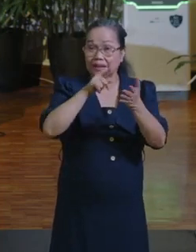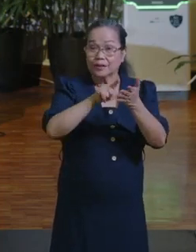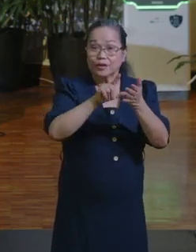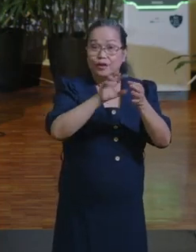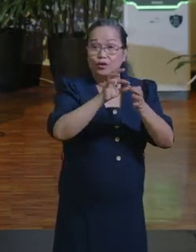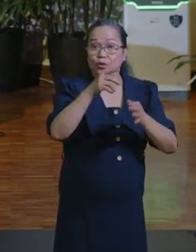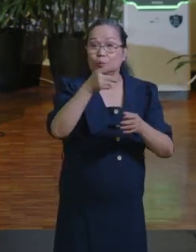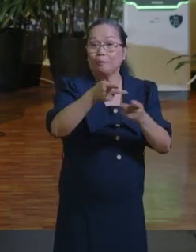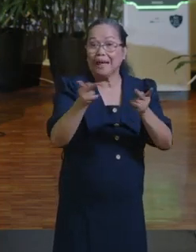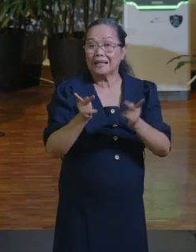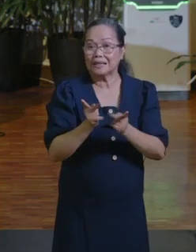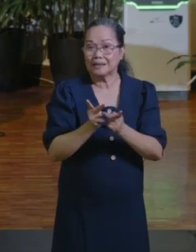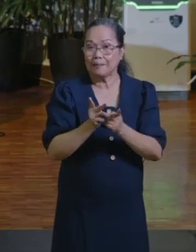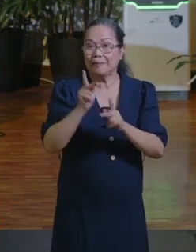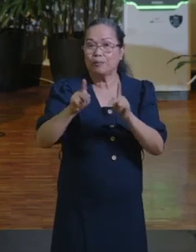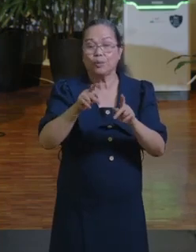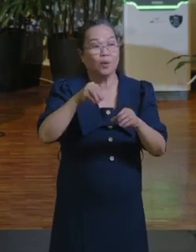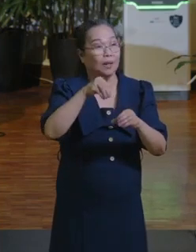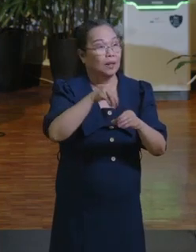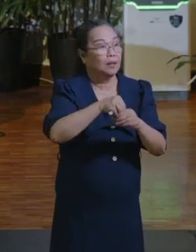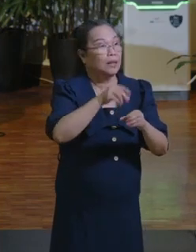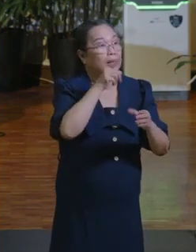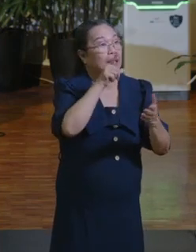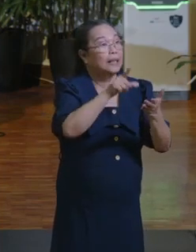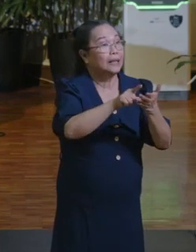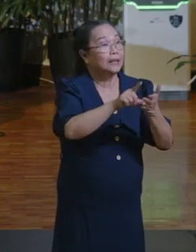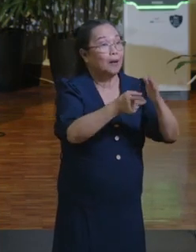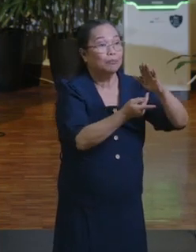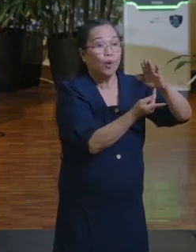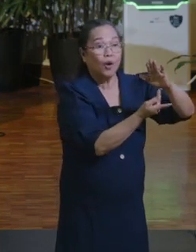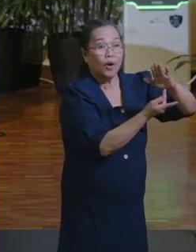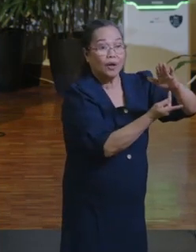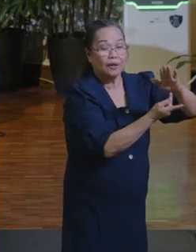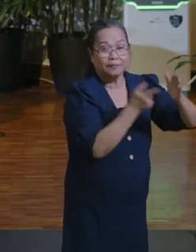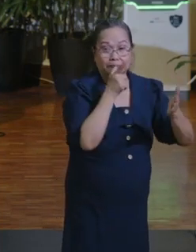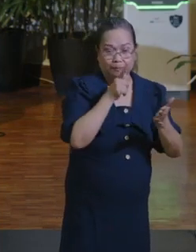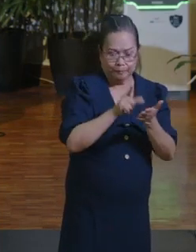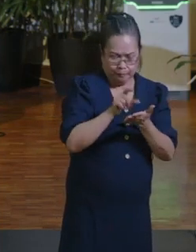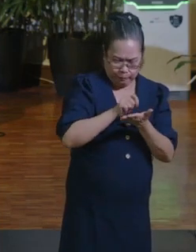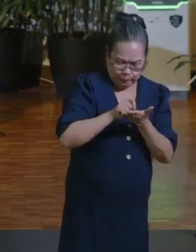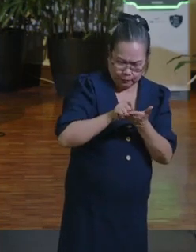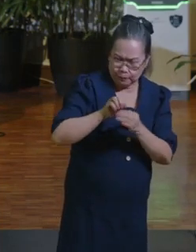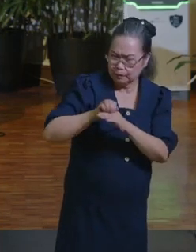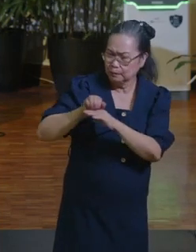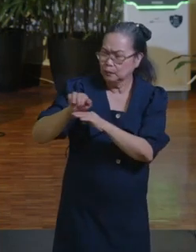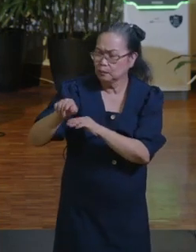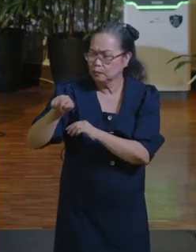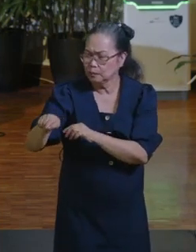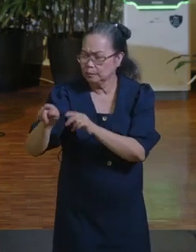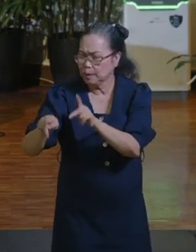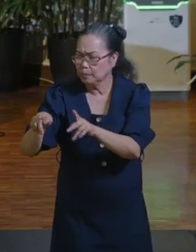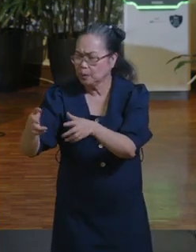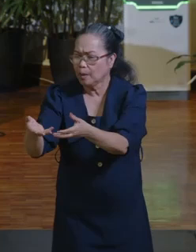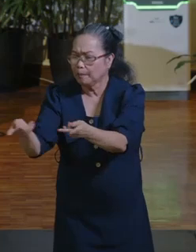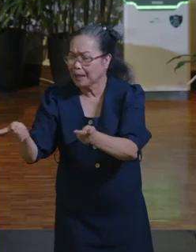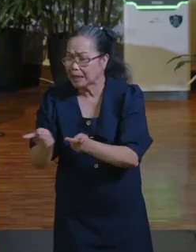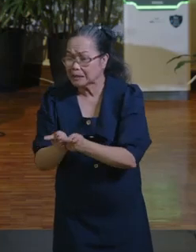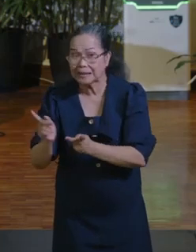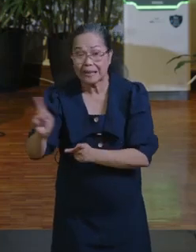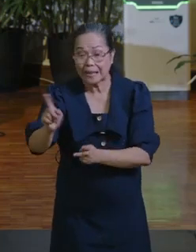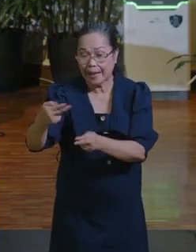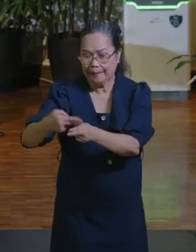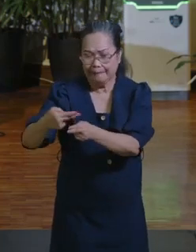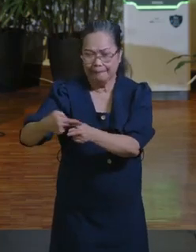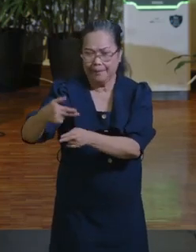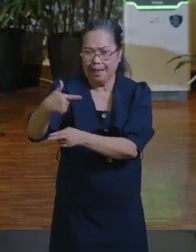mga taga-Galacia, si Pablo ay kanya nang ipinaglaban